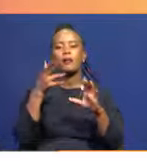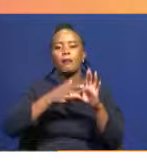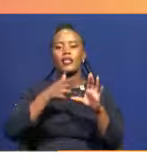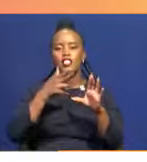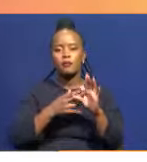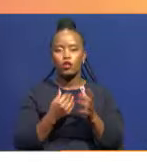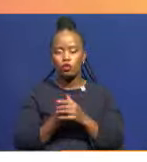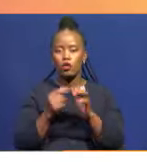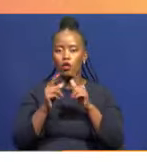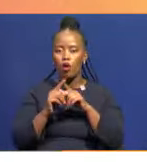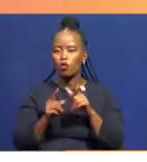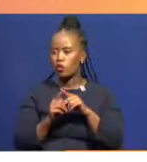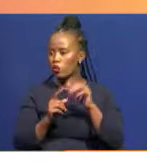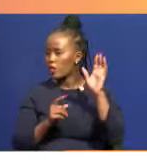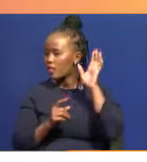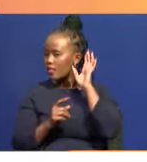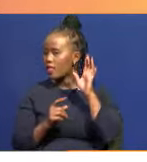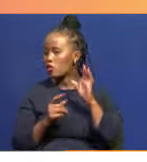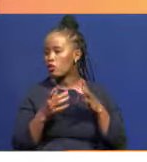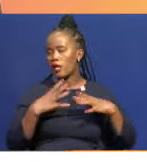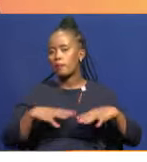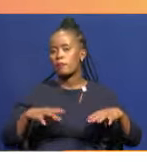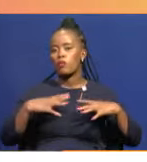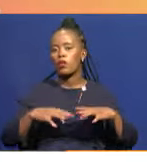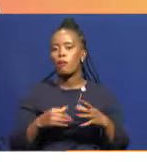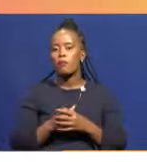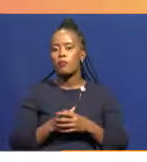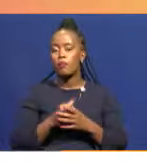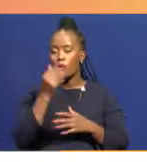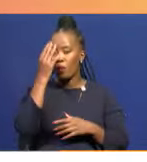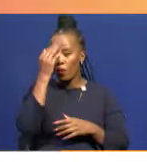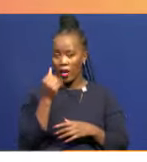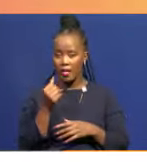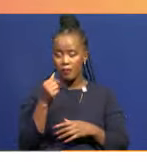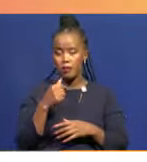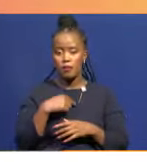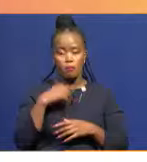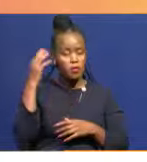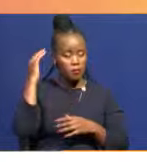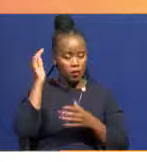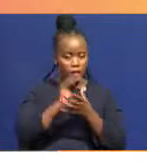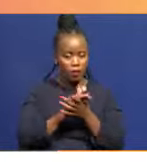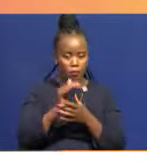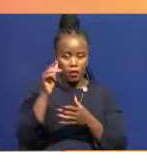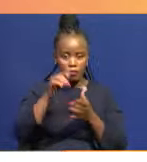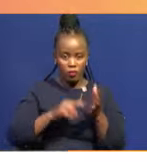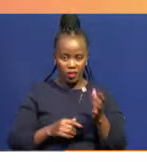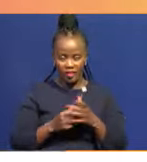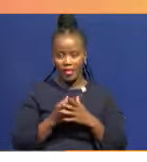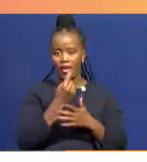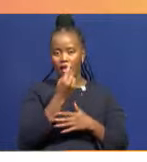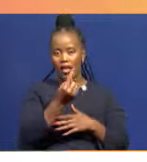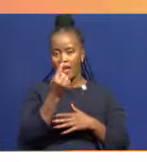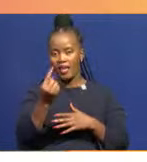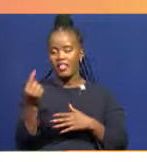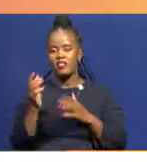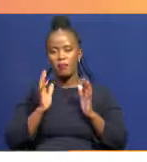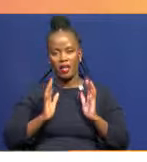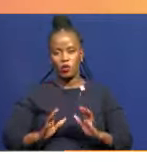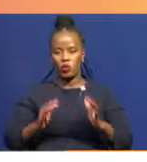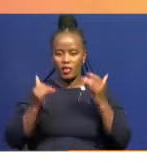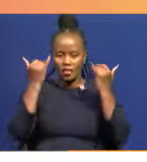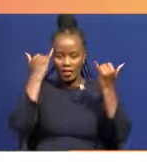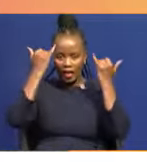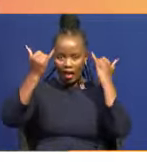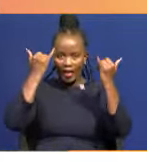Uweze kusikiza mwananchi anasema namna gani. Kwa sababu ile kitu mimi naamini ni kwamba kila mtu ako na idea ama ako na jambo